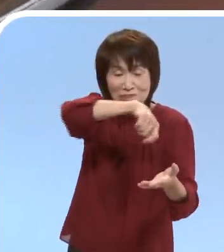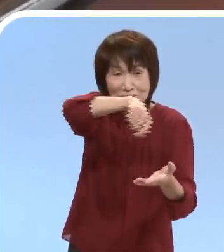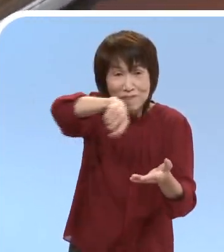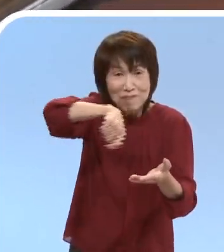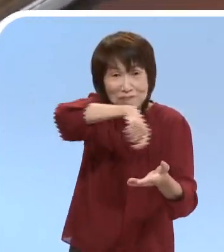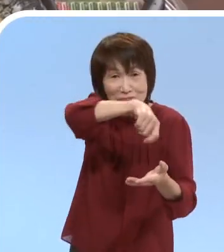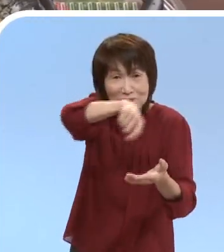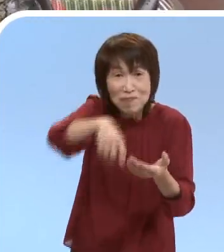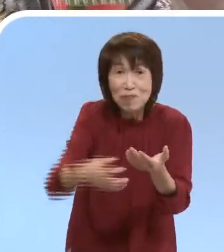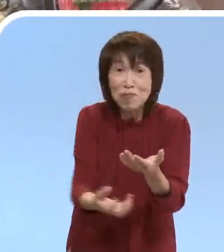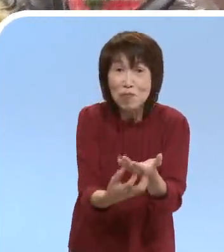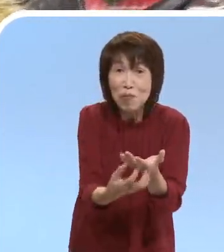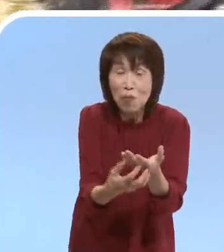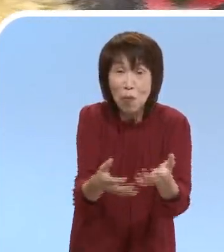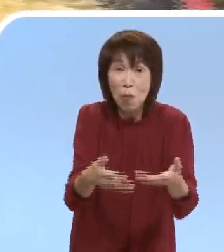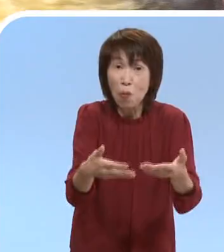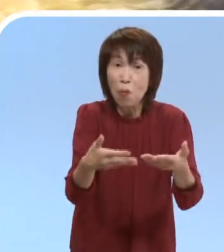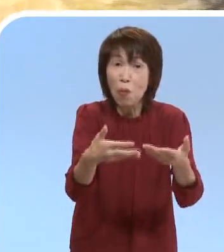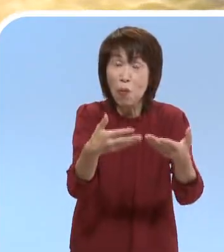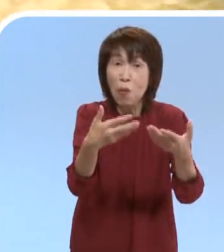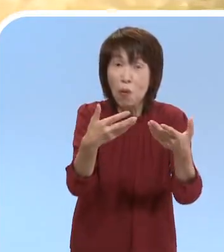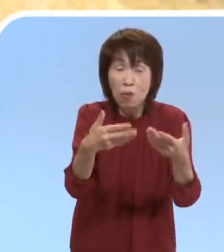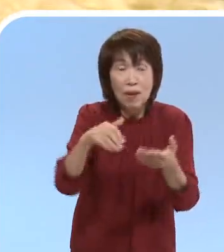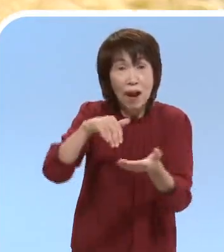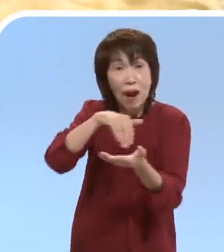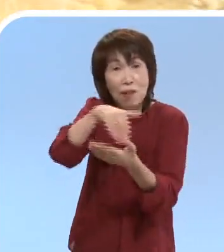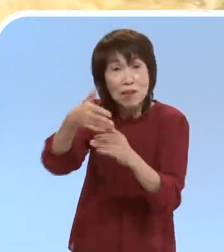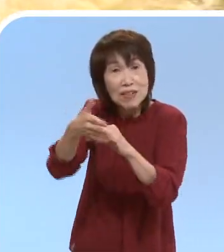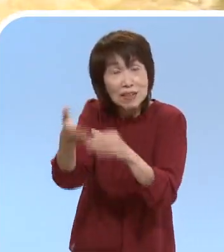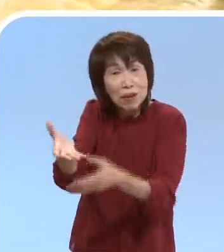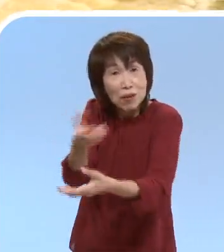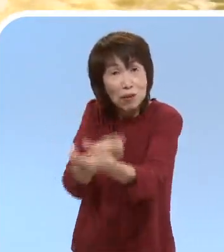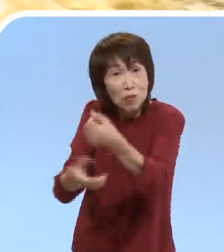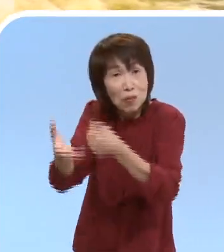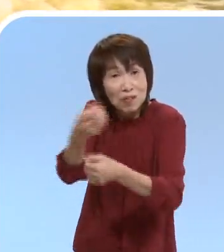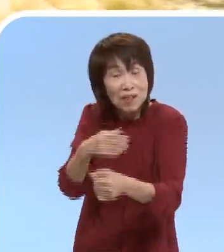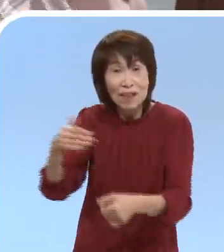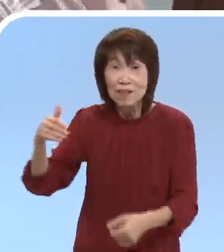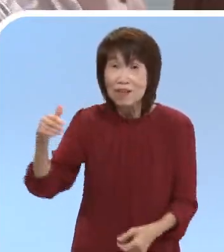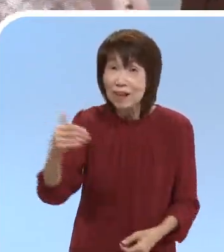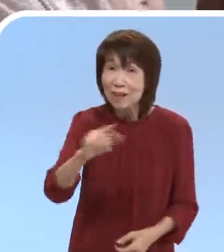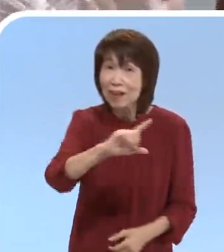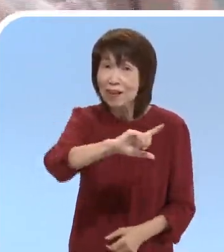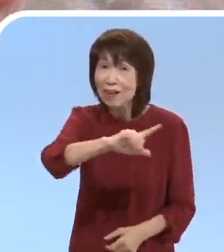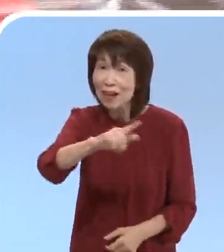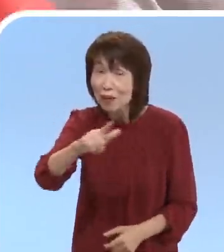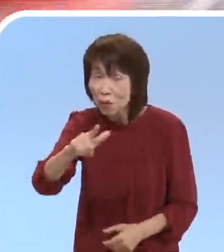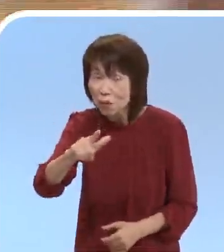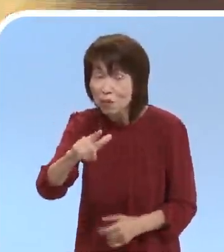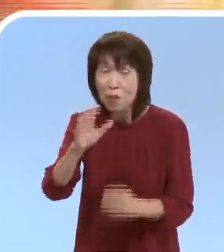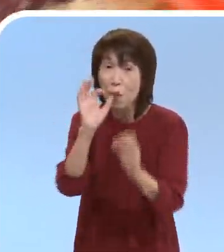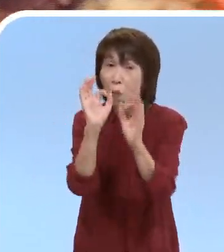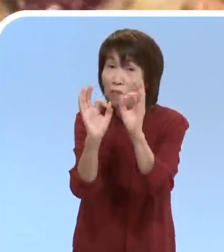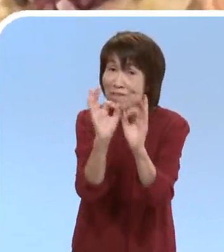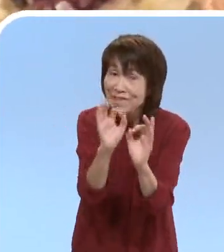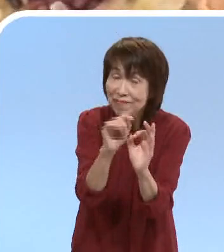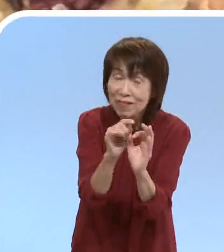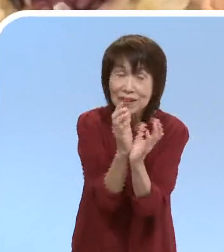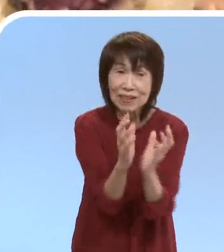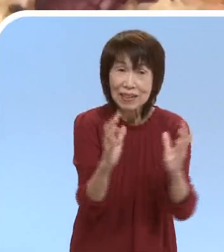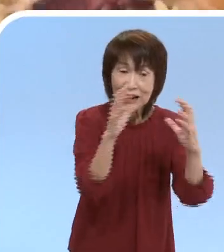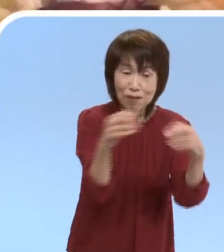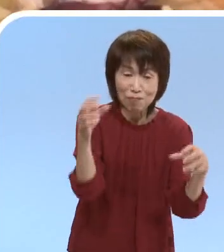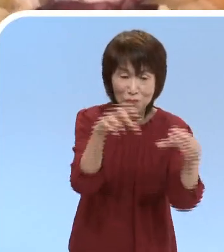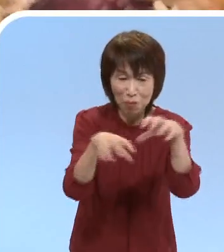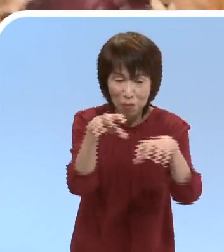。その上に淡路島で採れた魚介類とオリーブの実、そしてお好みの野